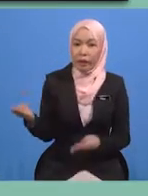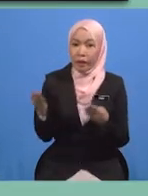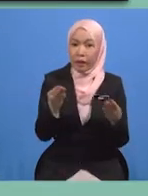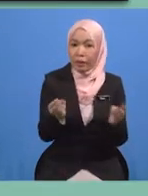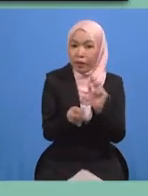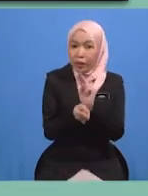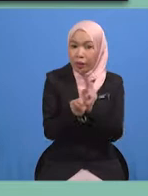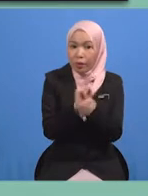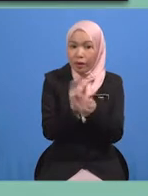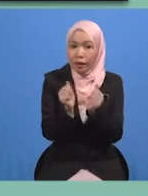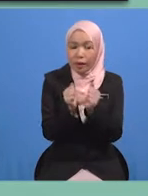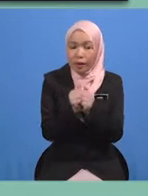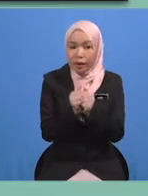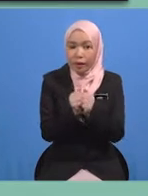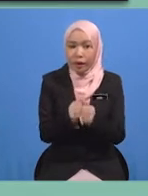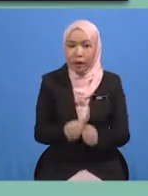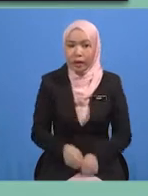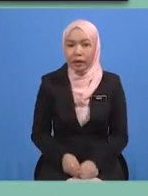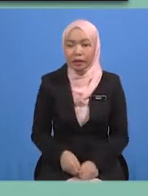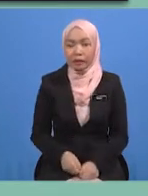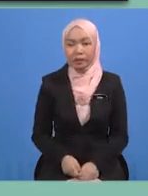gelombang yang sedang dihantar.